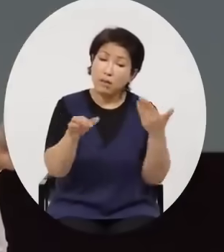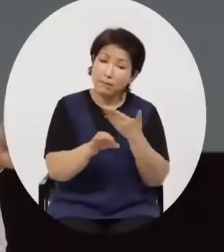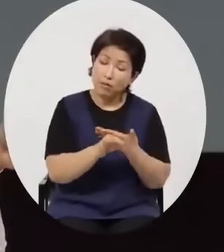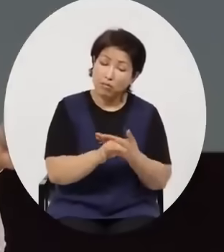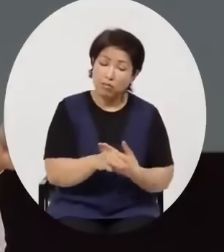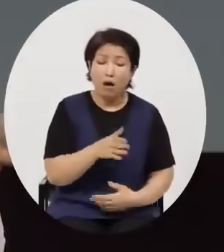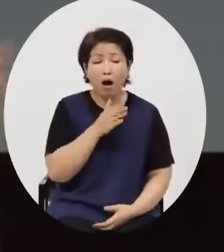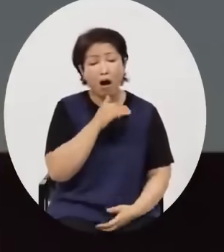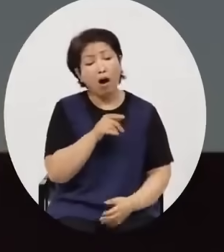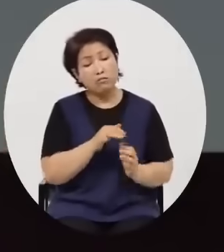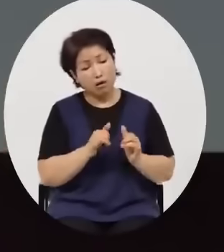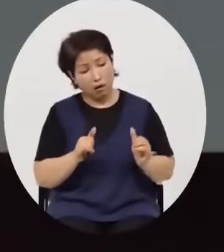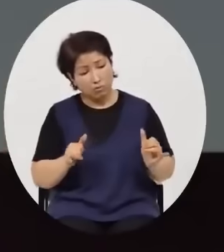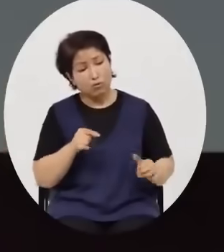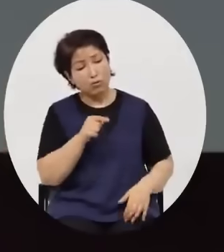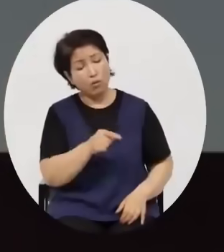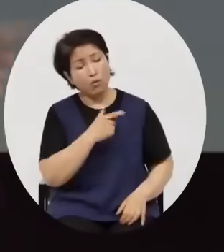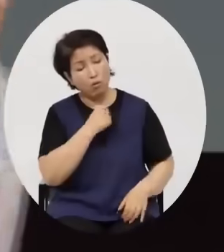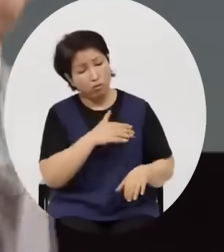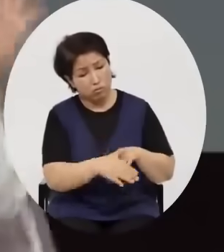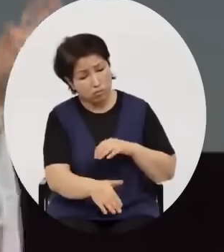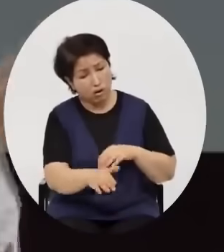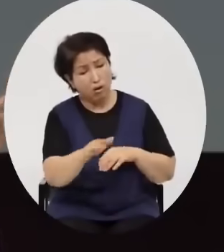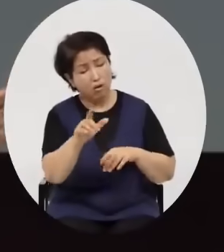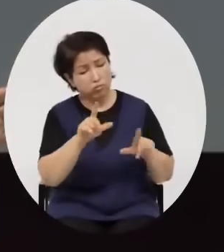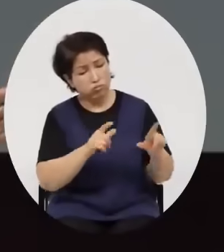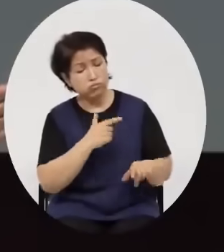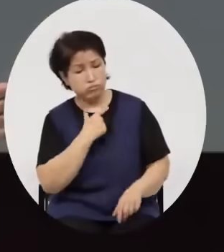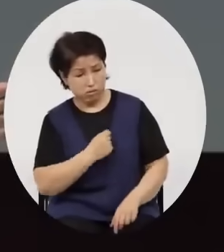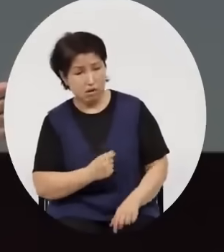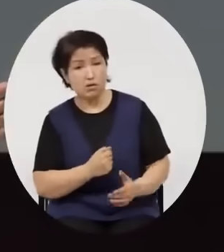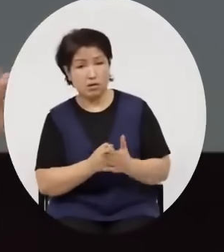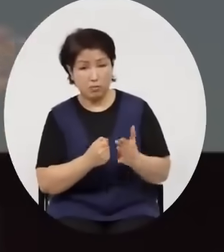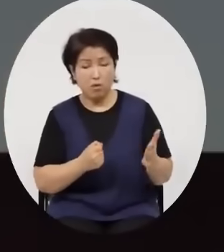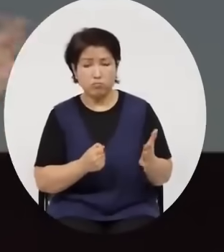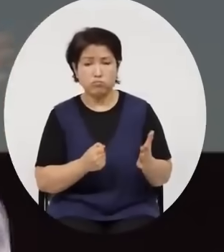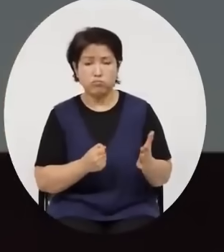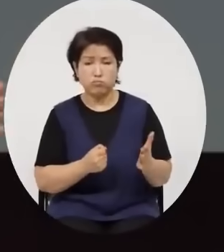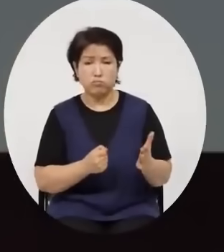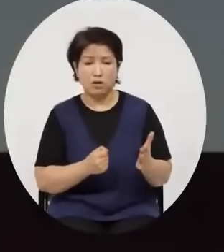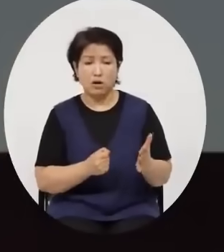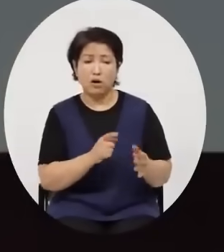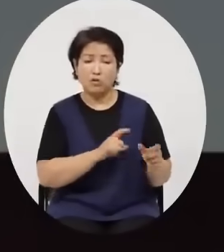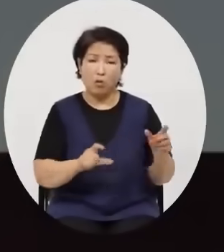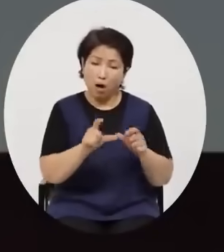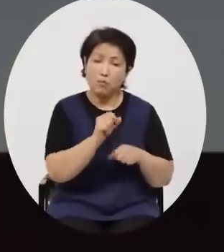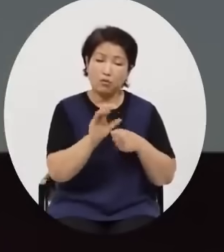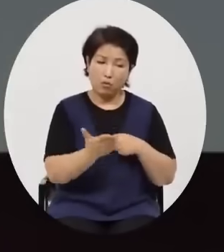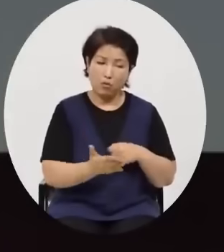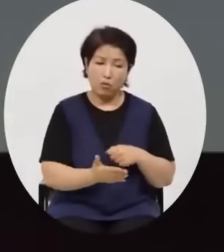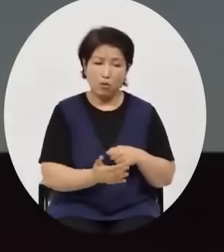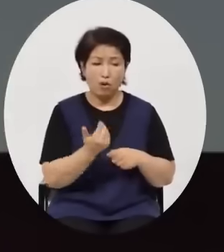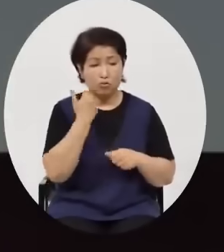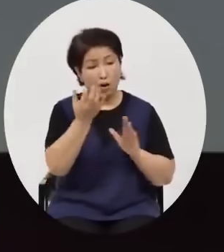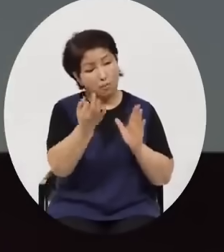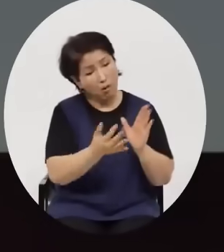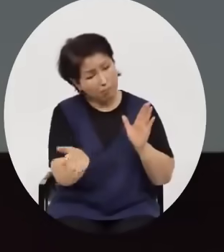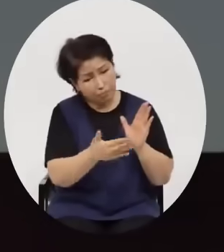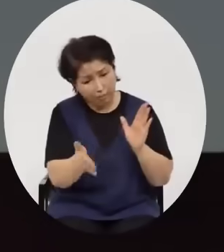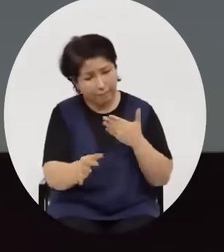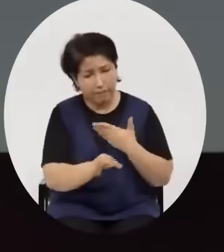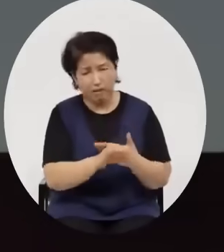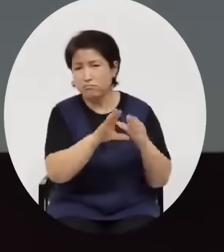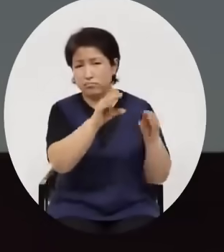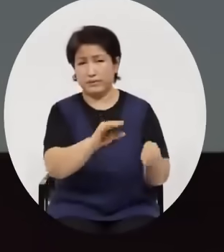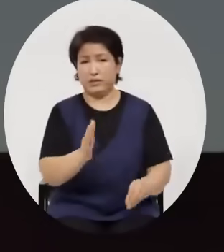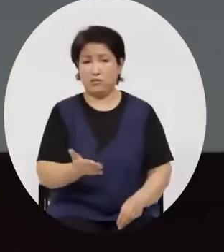이런 거 듣고 싶어 하구나. 그럼 계속 올리면 되고 아무도 안 보면 아, 아무도 안 듣고 싶어 하구나. 그래, 꺼버리면 되는 거야.